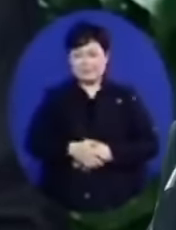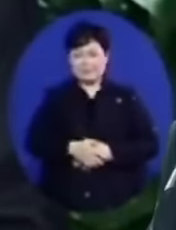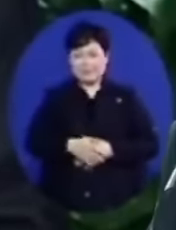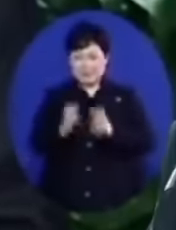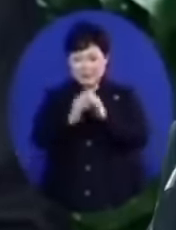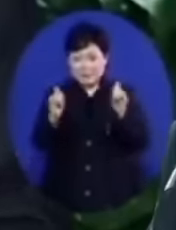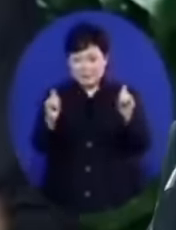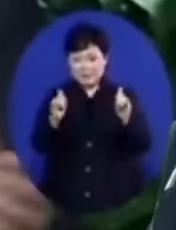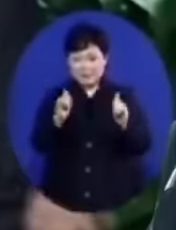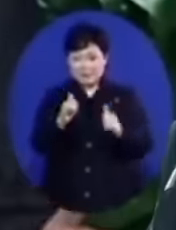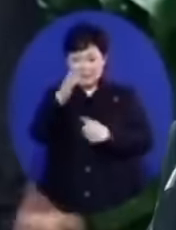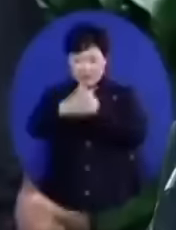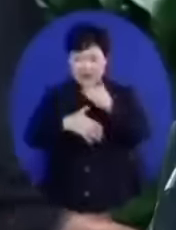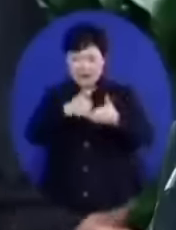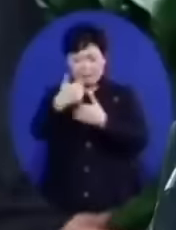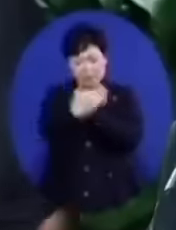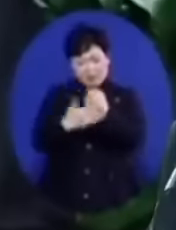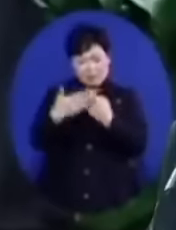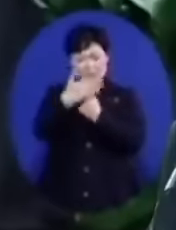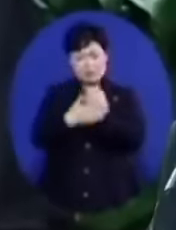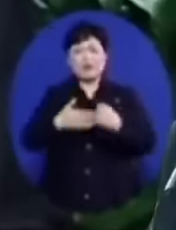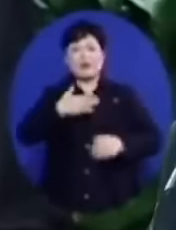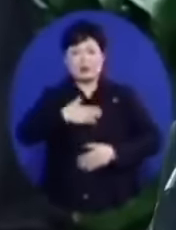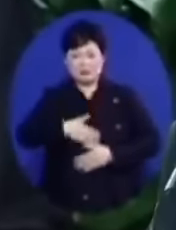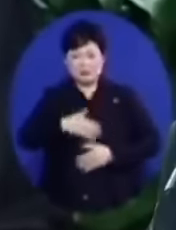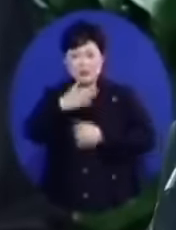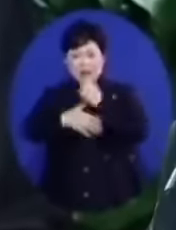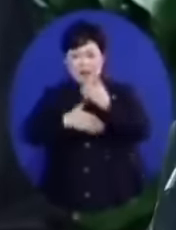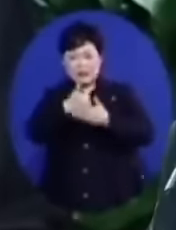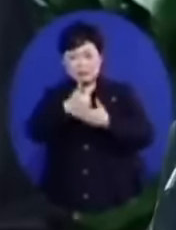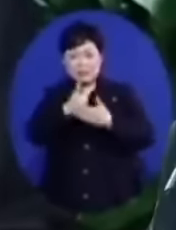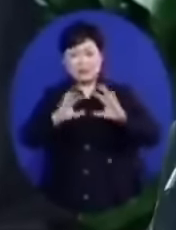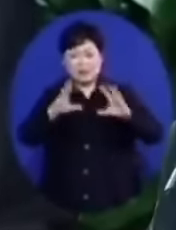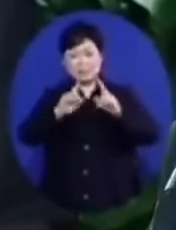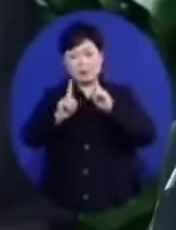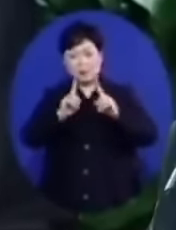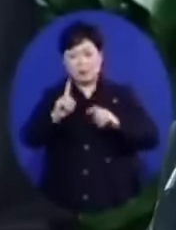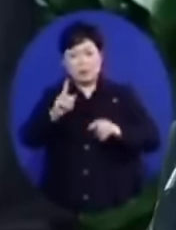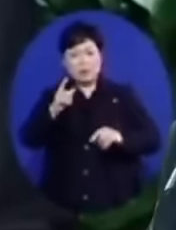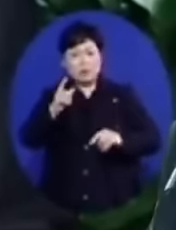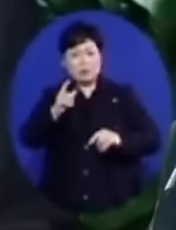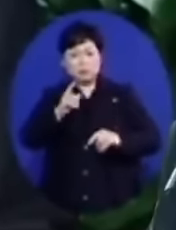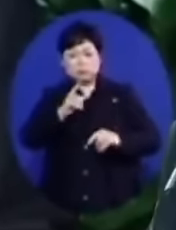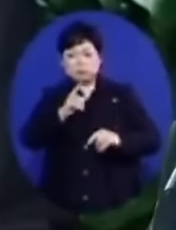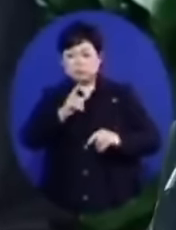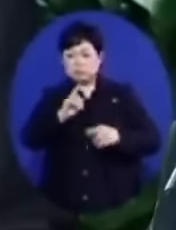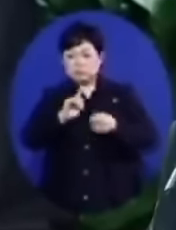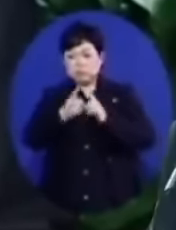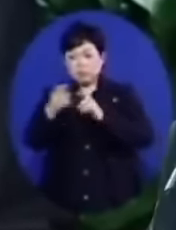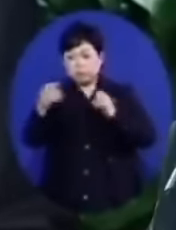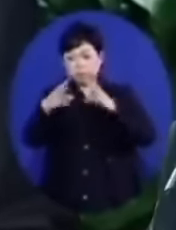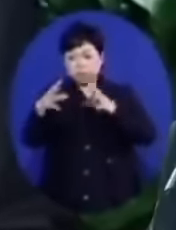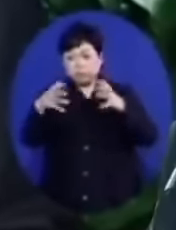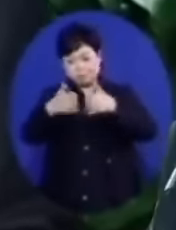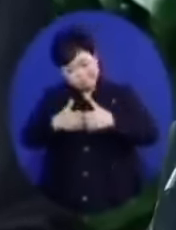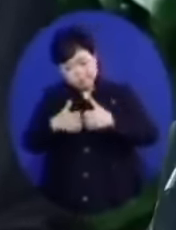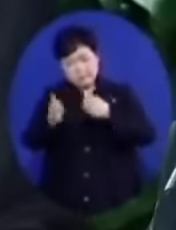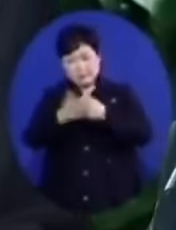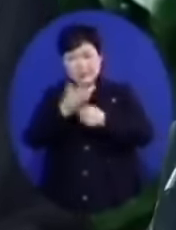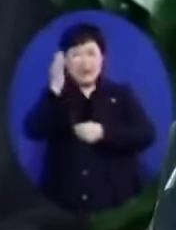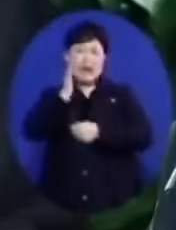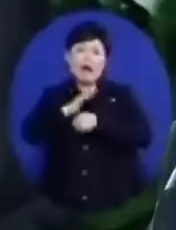사람들은 하나님의 은총을 알아도 하나님 나라 말을 못하기 때문에 대화가 안 돼서 얻지를 못해요. 하늘나라